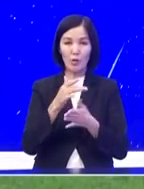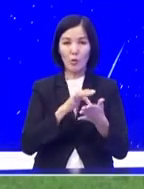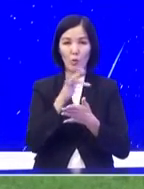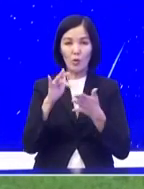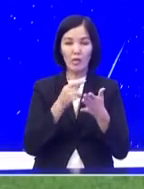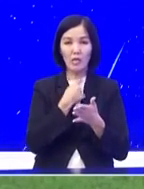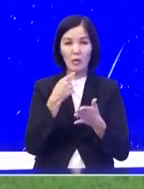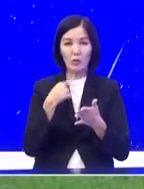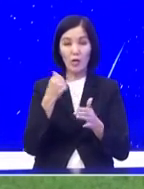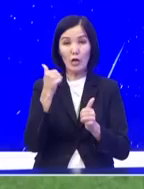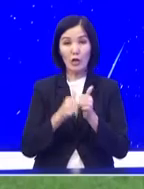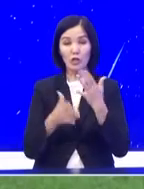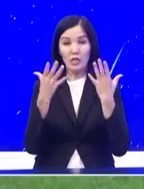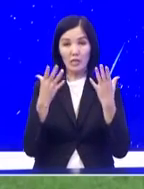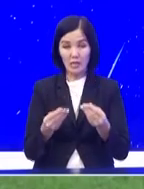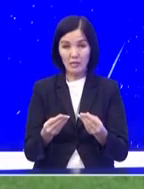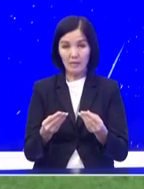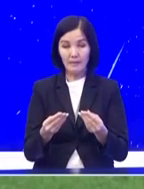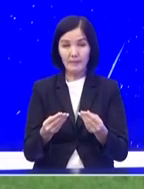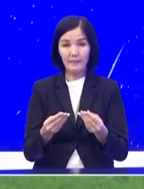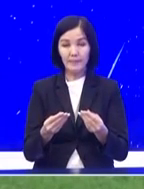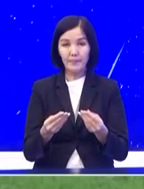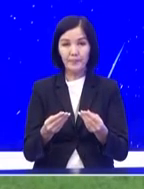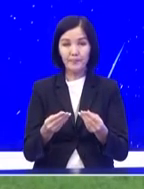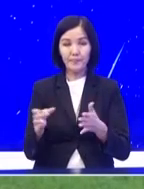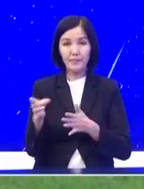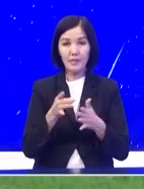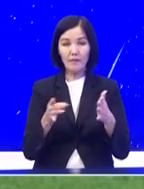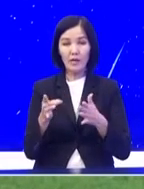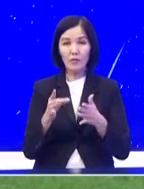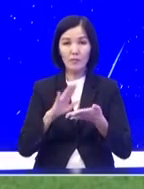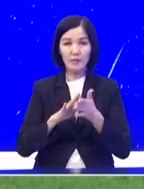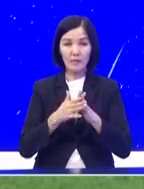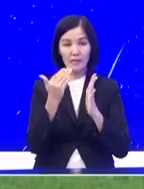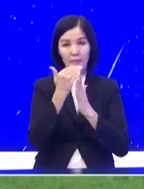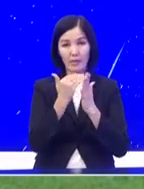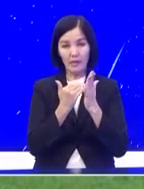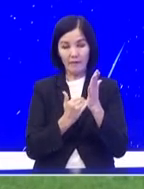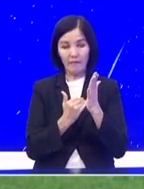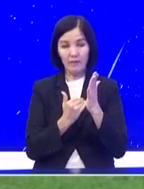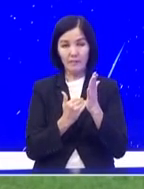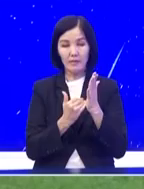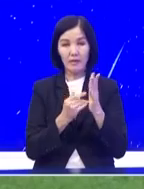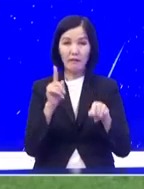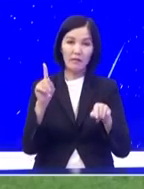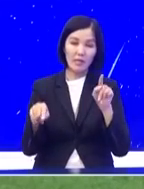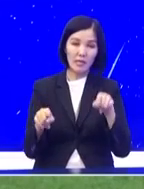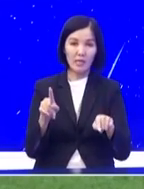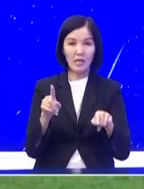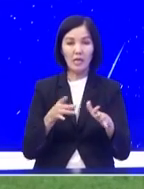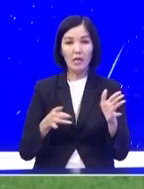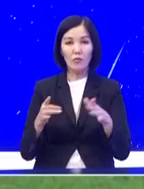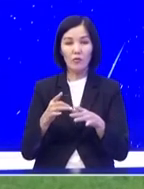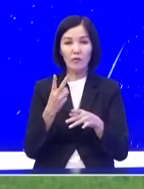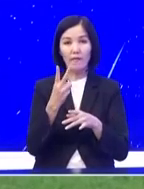Талдыкурган ежедневно в районы согласно графикам. Некоторые районы